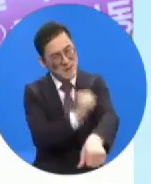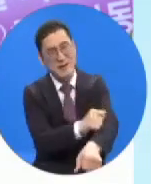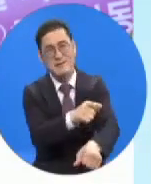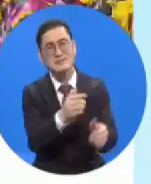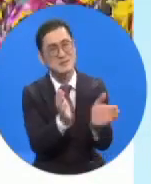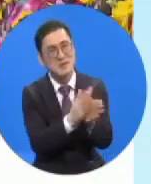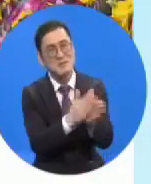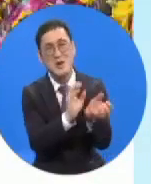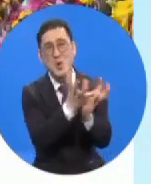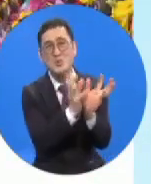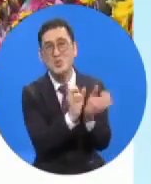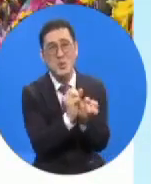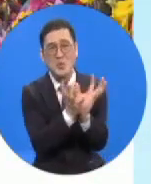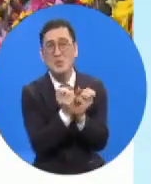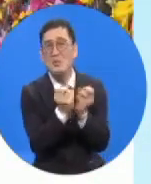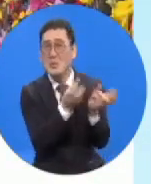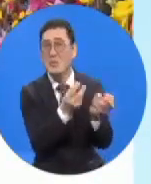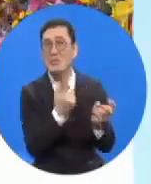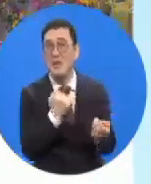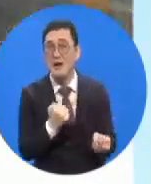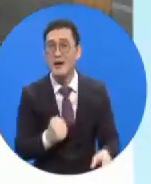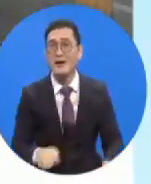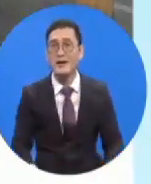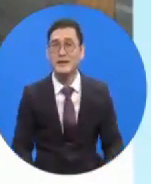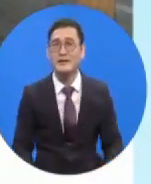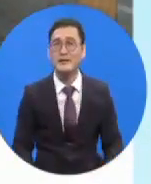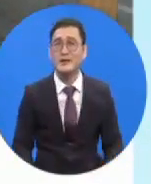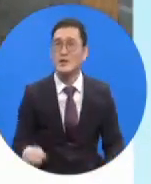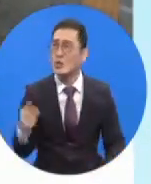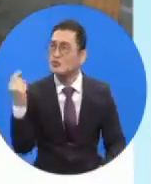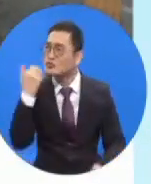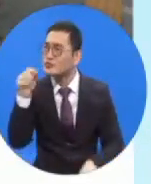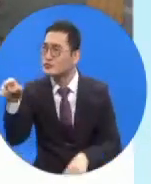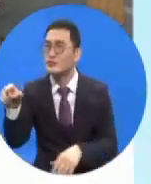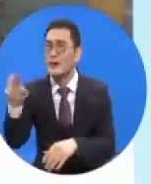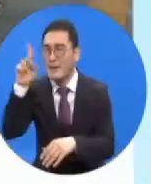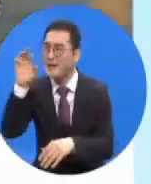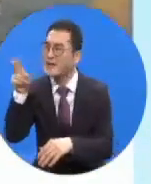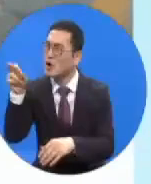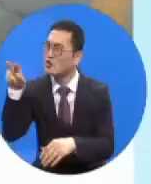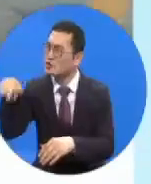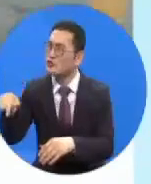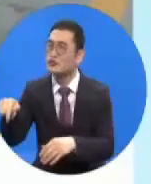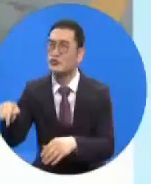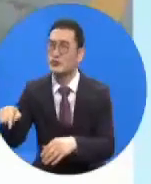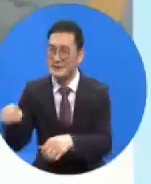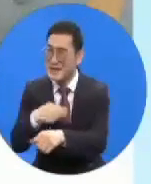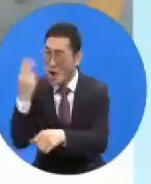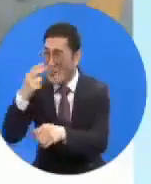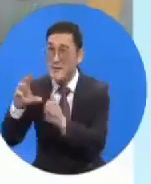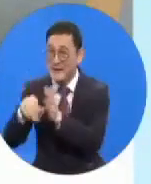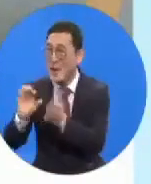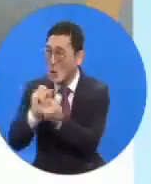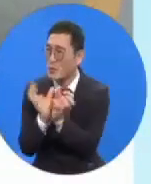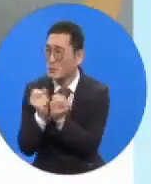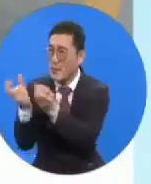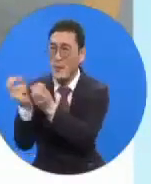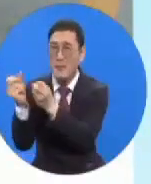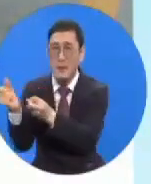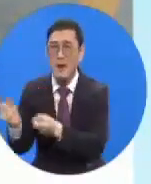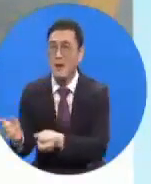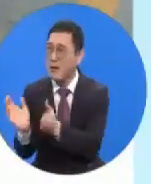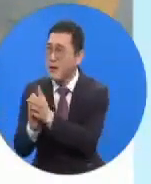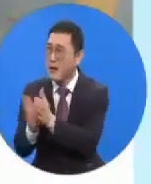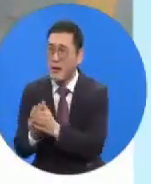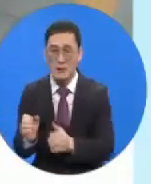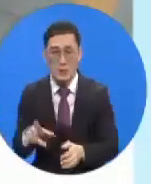그다음에 이번에 국정농단 박영수 특검 때도 저런 화한이 많이 갔어요. 그다음에 이번에도 또 똑같이 이렇게 화한이 갔는데 왜 이번에 보낸